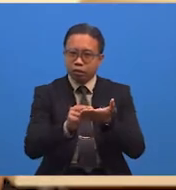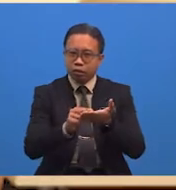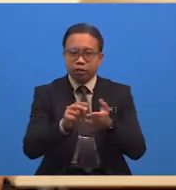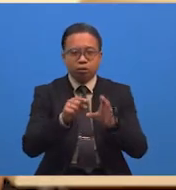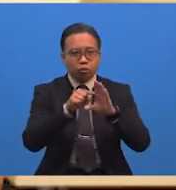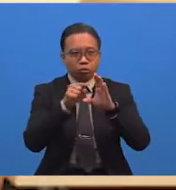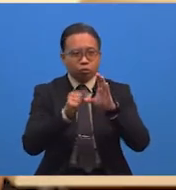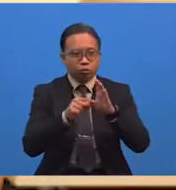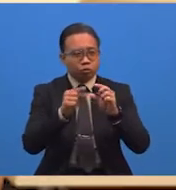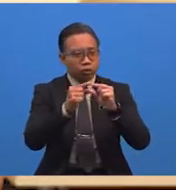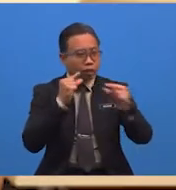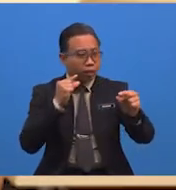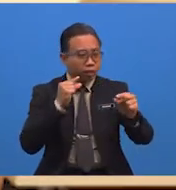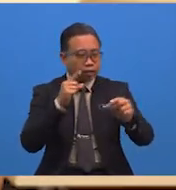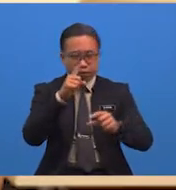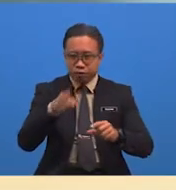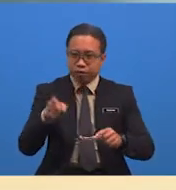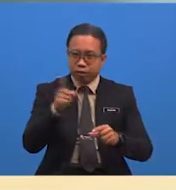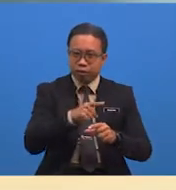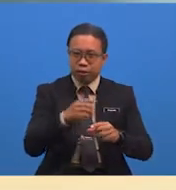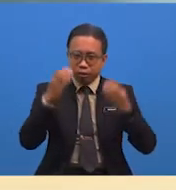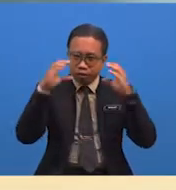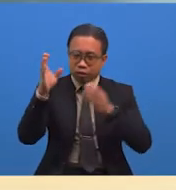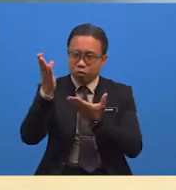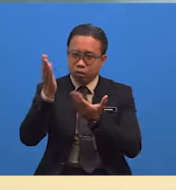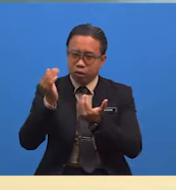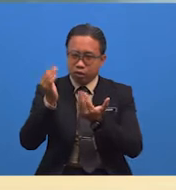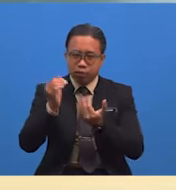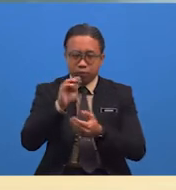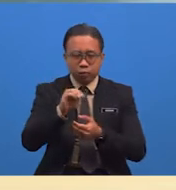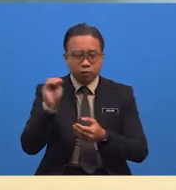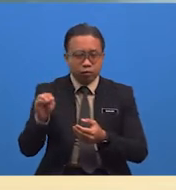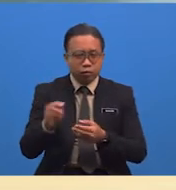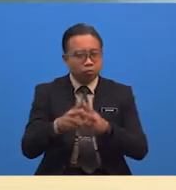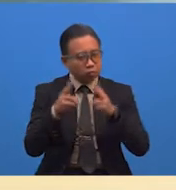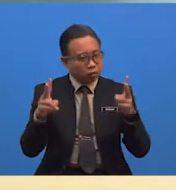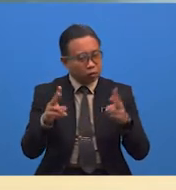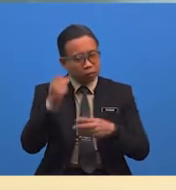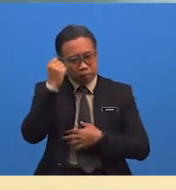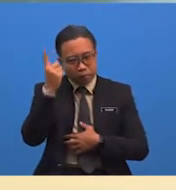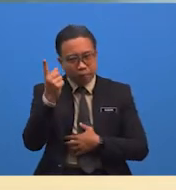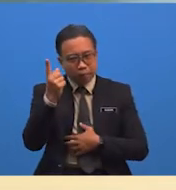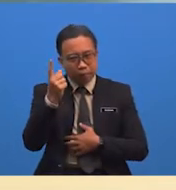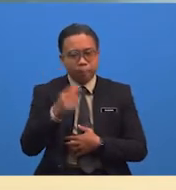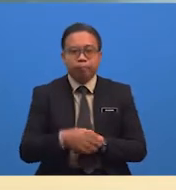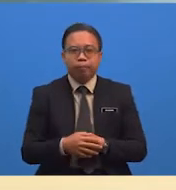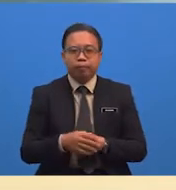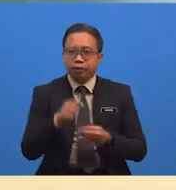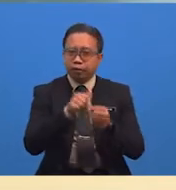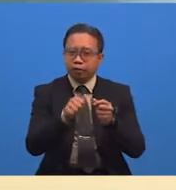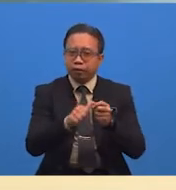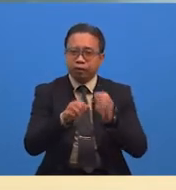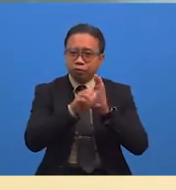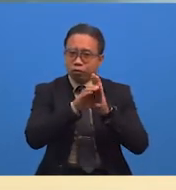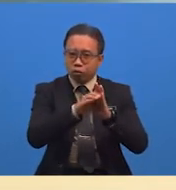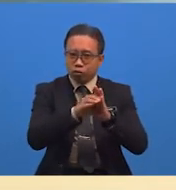sudut pada garis bersilang. Cikgu harap murid-murid semakin jelas dan faham